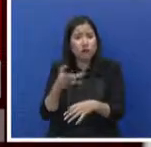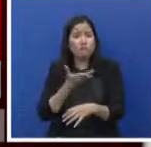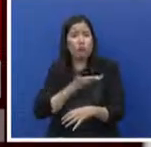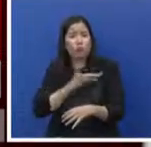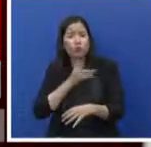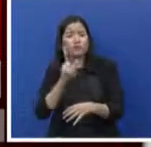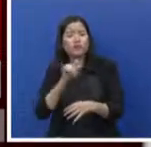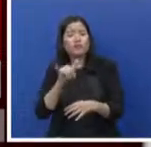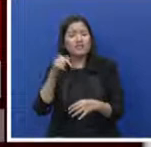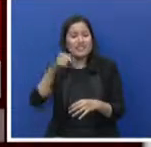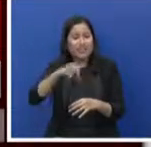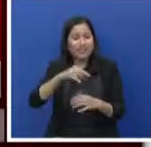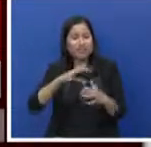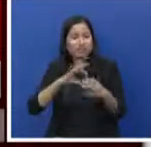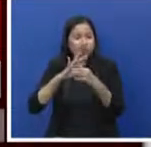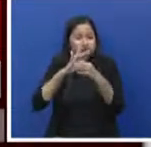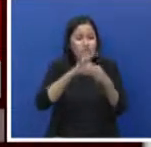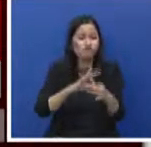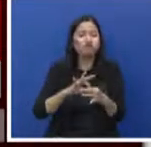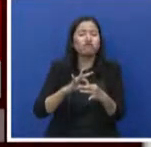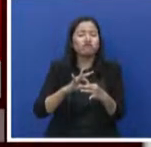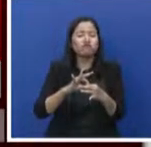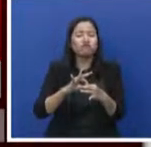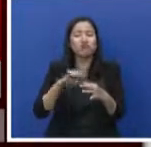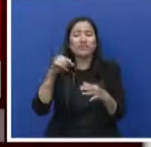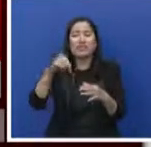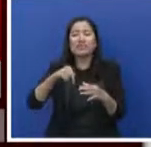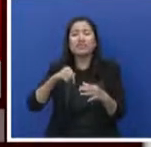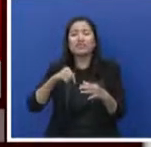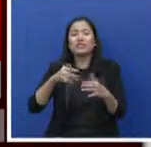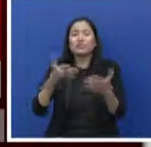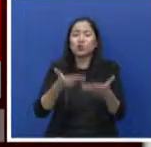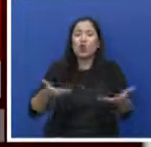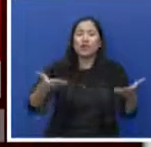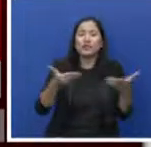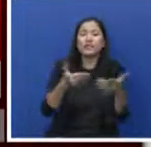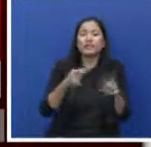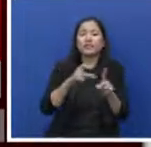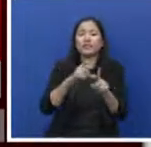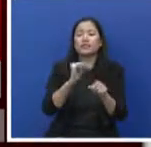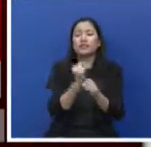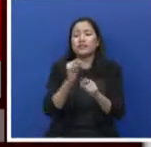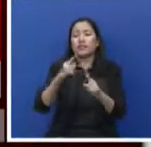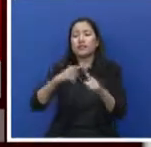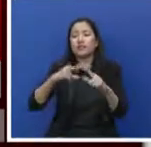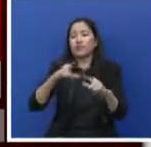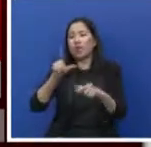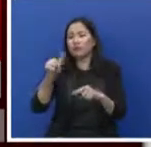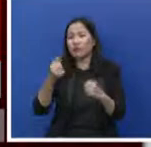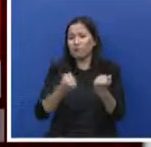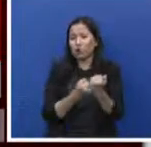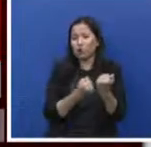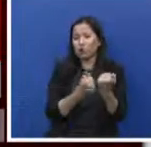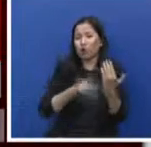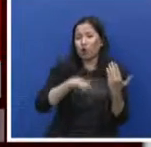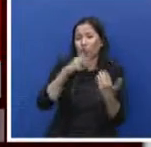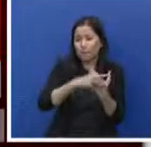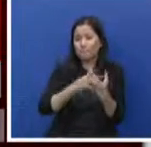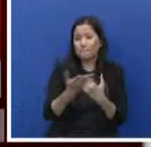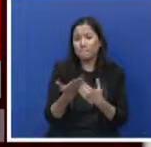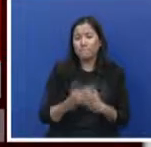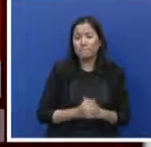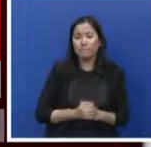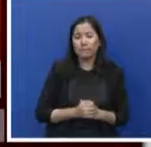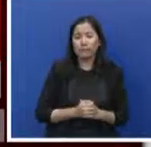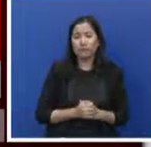memaksimalkan apa namanya zona atau era digital ini untuk mendukung kebijakan Pak Budi sendiri? Jadi